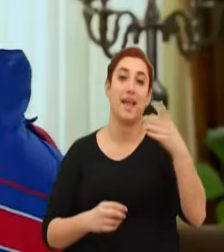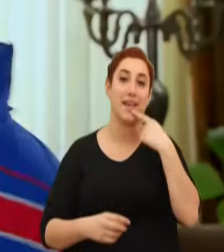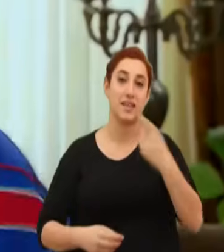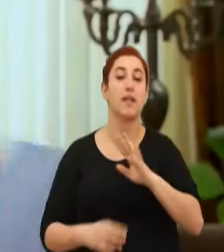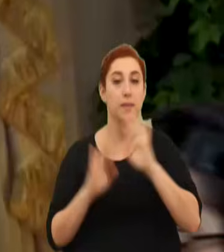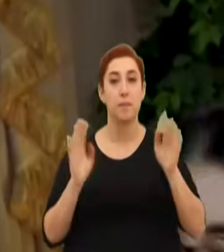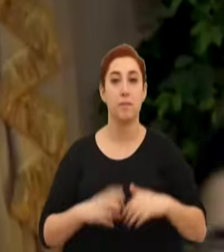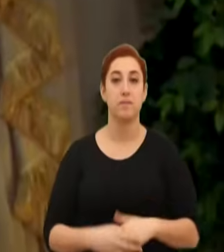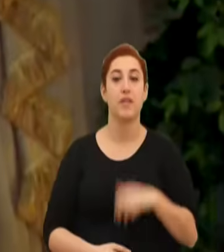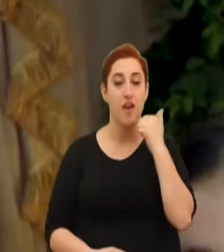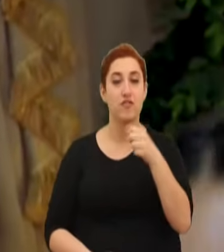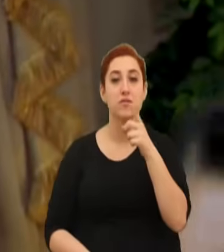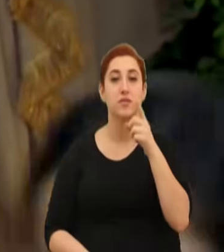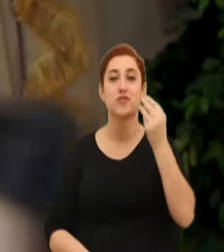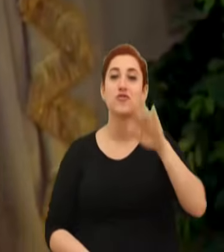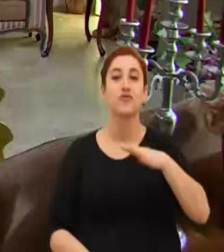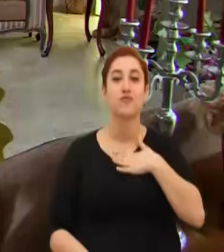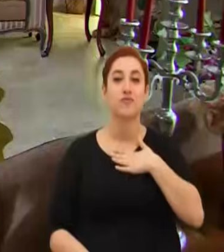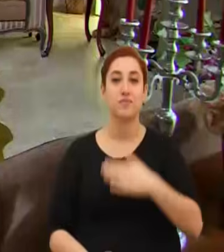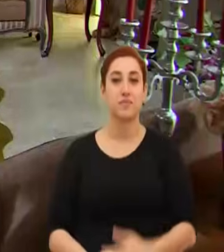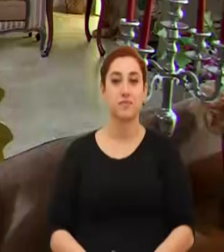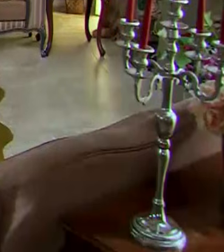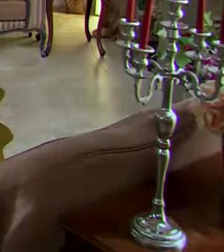de. Tamam. Aferin sana cin.